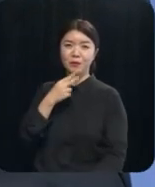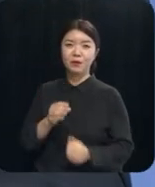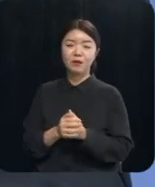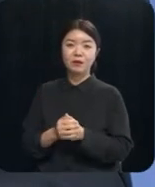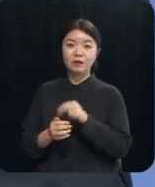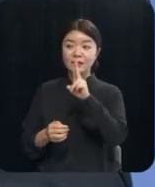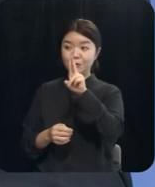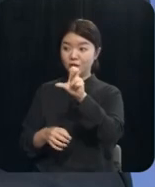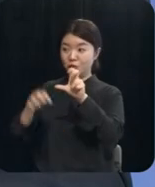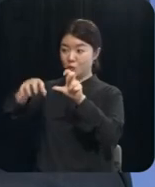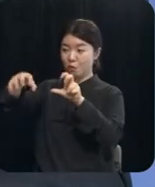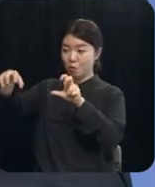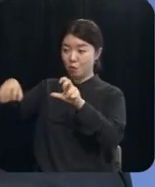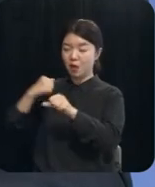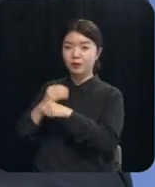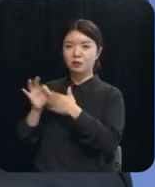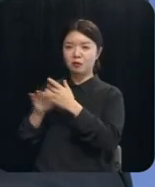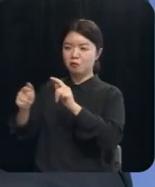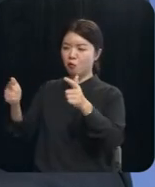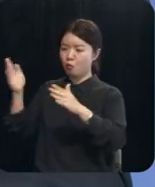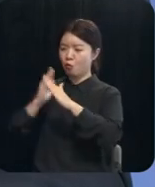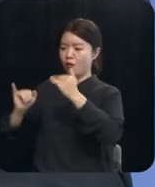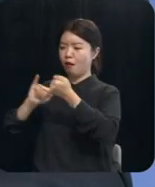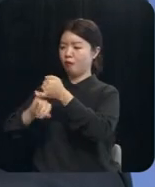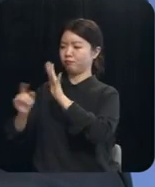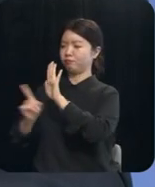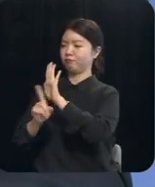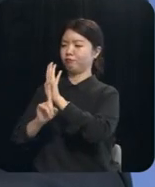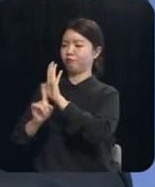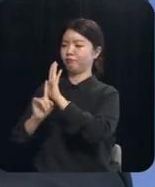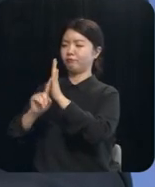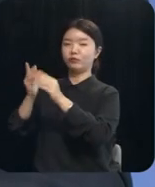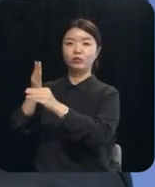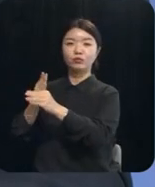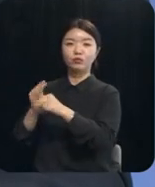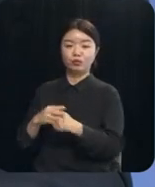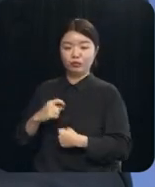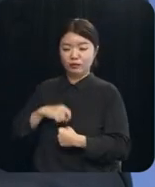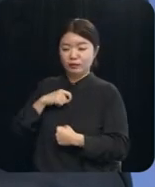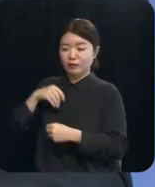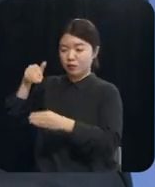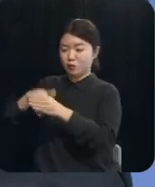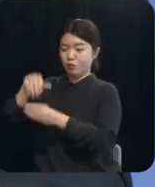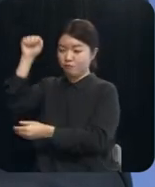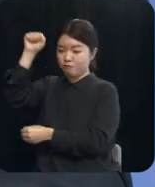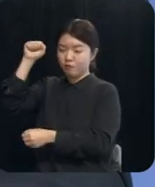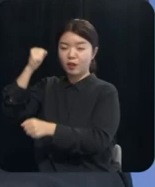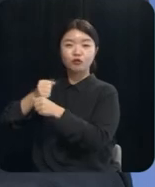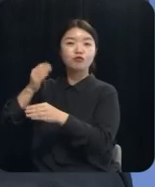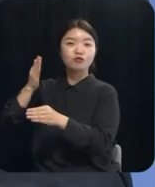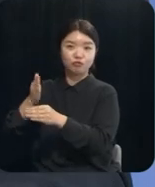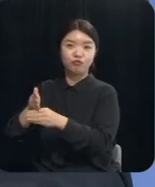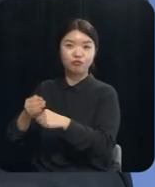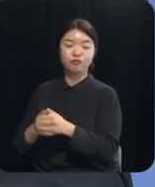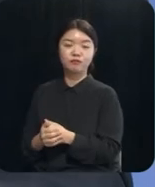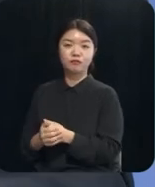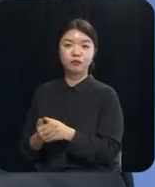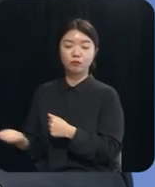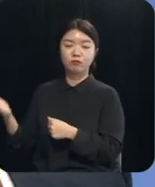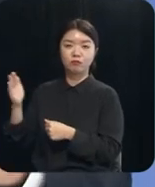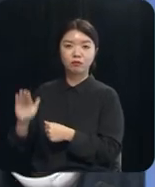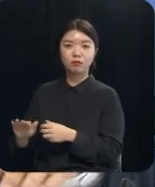25곳이나 다니면서 여러 공약을 발표를 하고 계십니다. 사실상 선거운동을 하고 계시죠. 대통령께서.